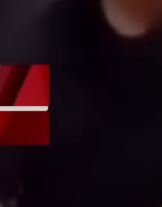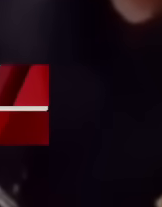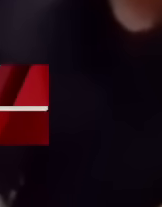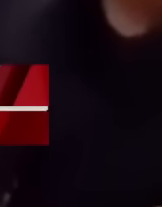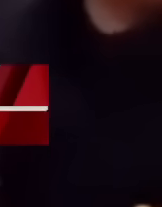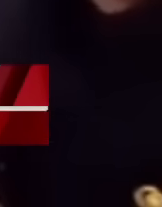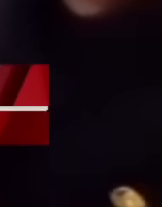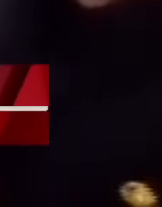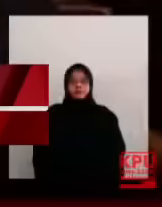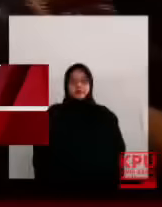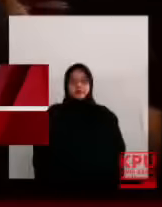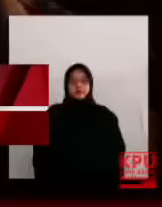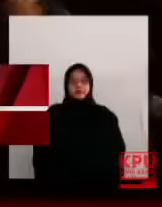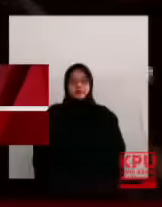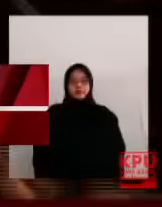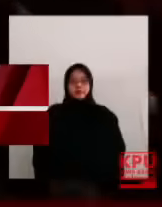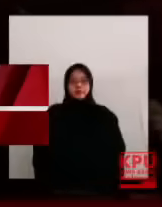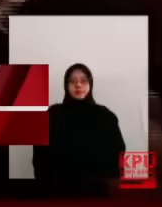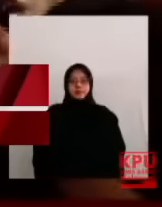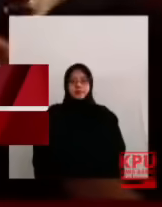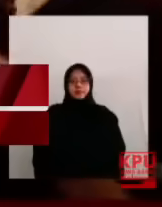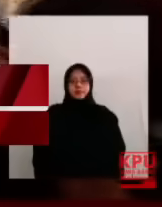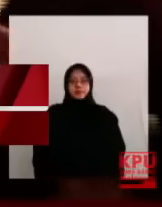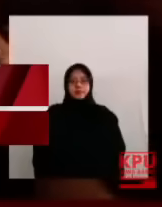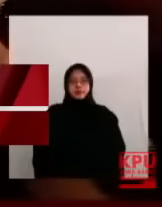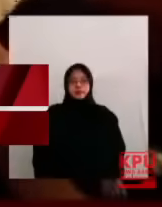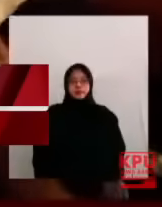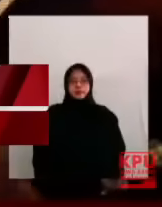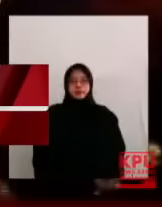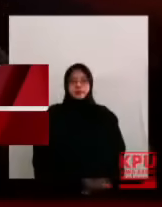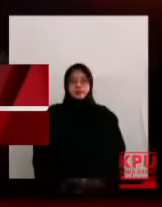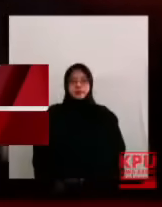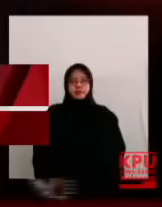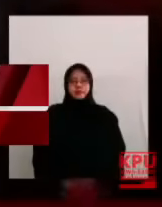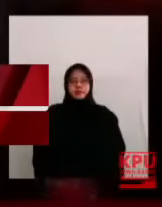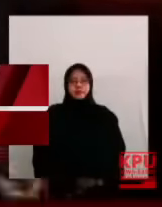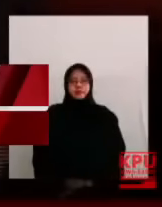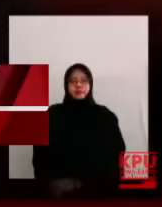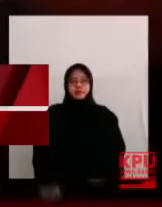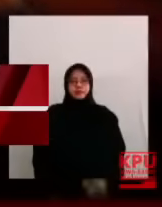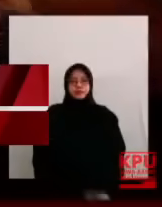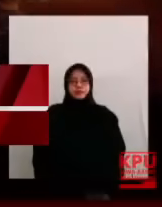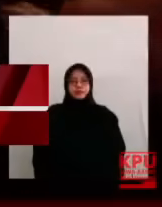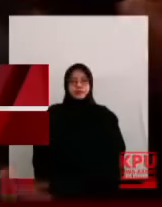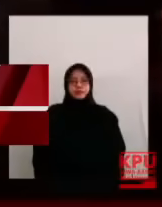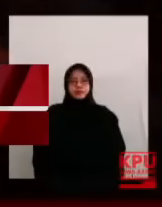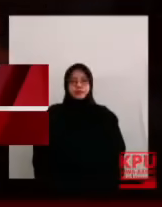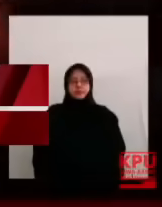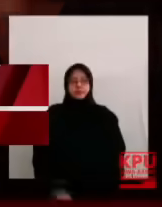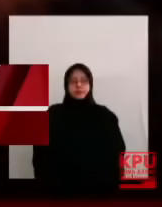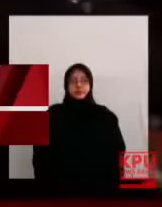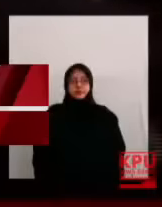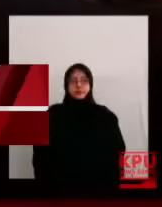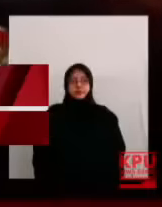Partai Nasdem sebagai partai pengusungnya Namun lagi-lagi kami masih belum mendapatkan informasi pasti kapan